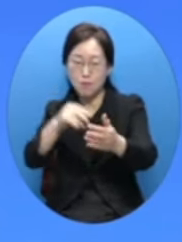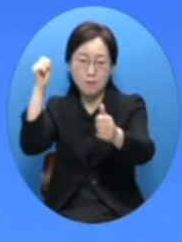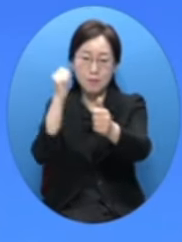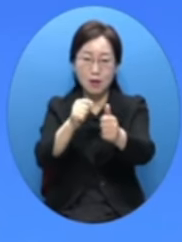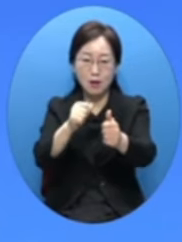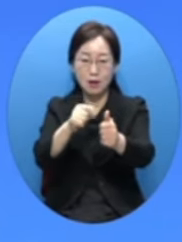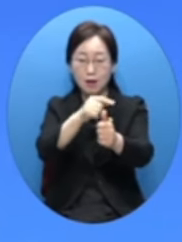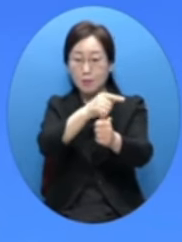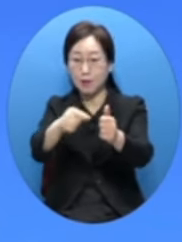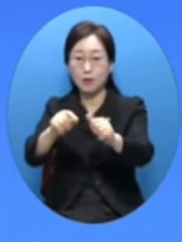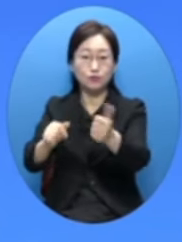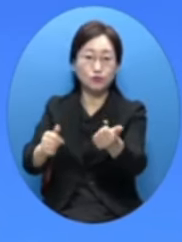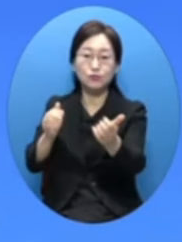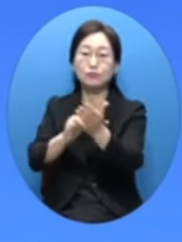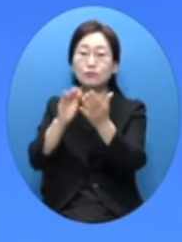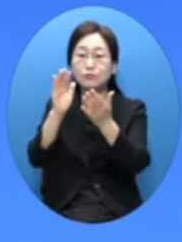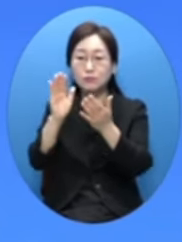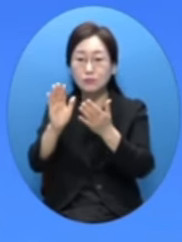순교하고 난 후에